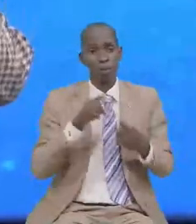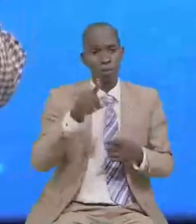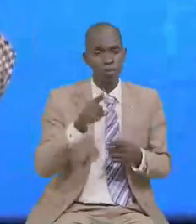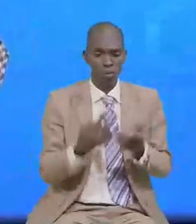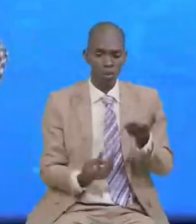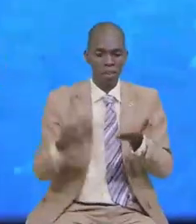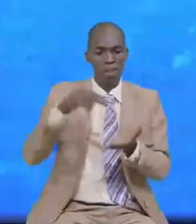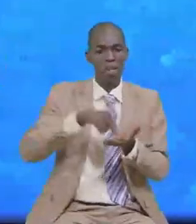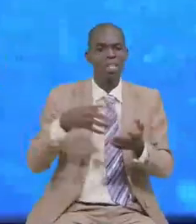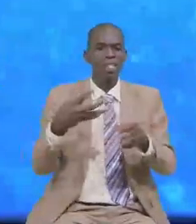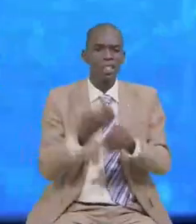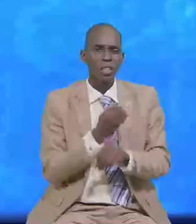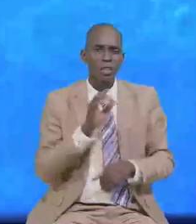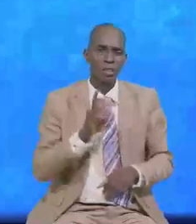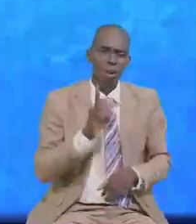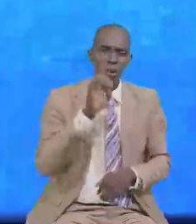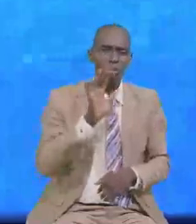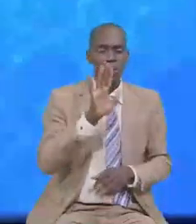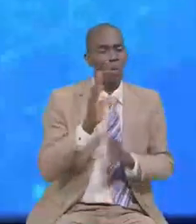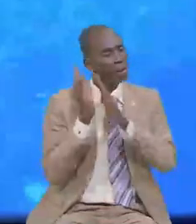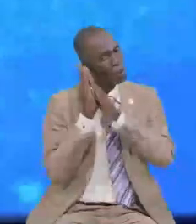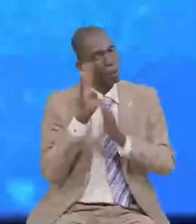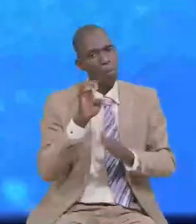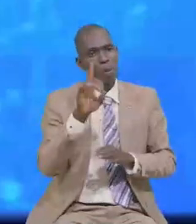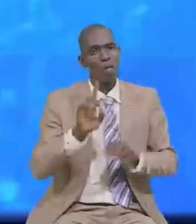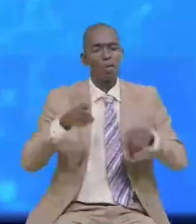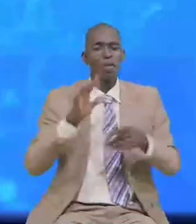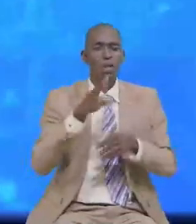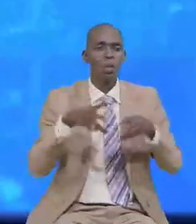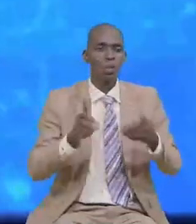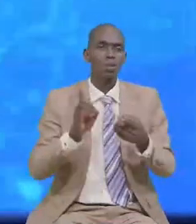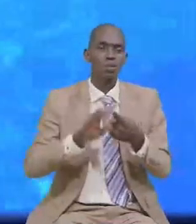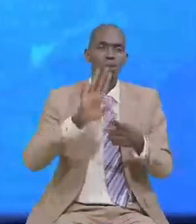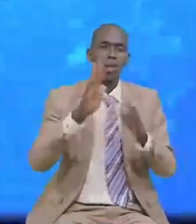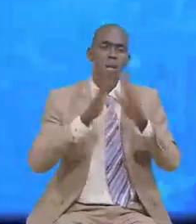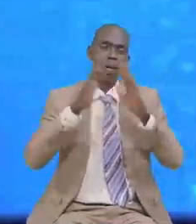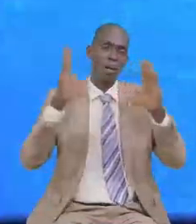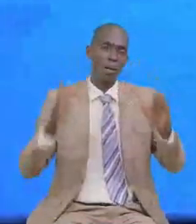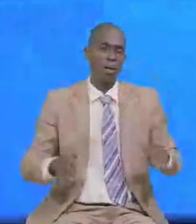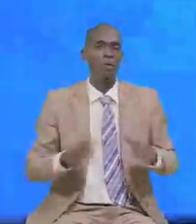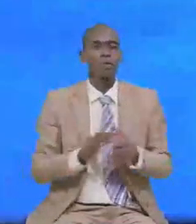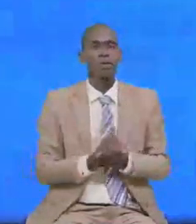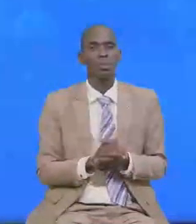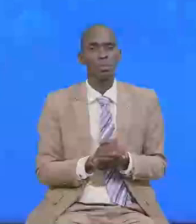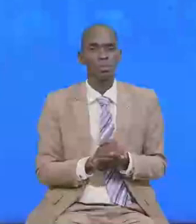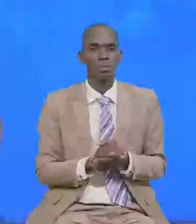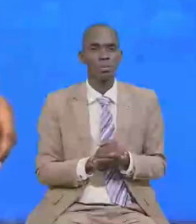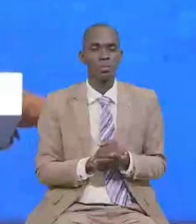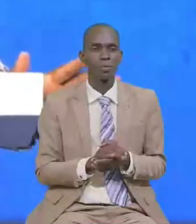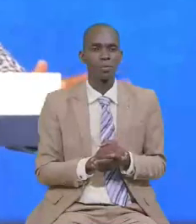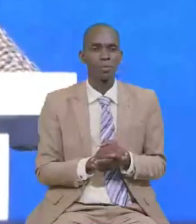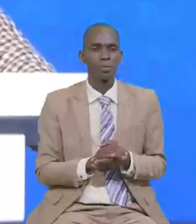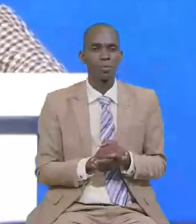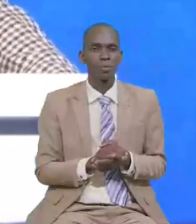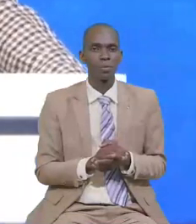au paralytique, lève-toi, prends ton lit et va dans ta